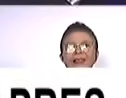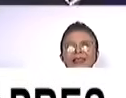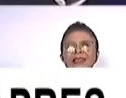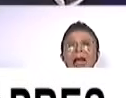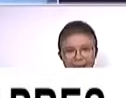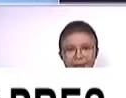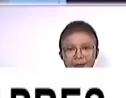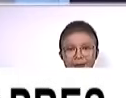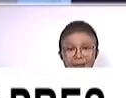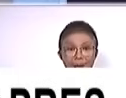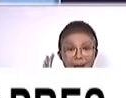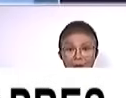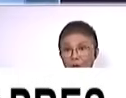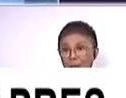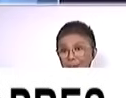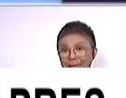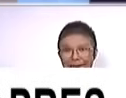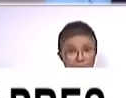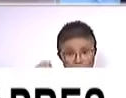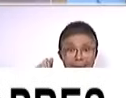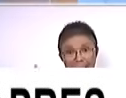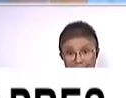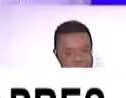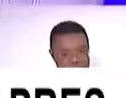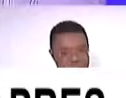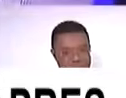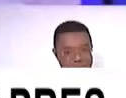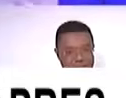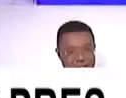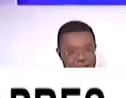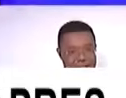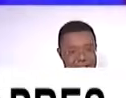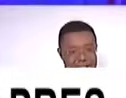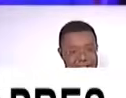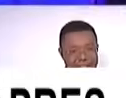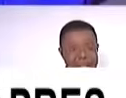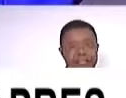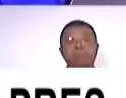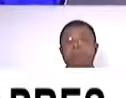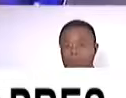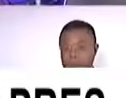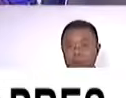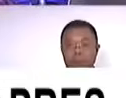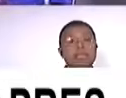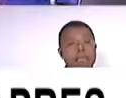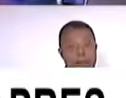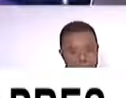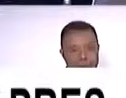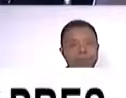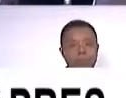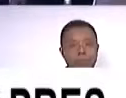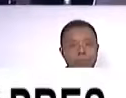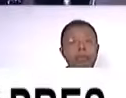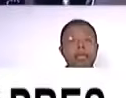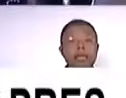sgie itu apa ya mohon maaf kalau pertanyaannya agak sulit ya Gus Terima kasih gaya cawapres nomor urut 2 Gibran Raka bumiraka